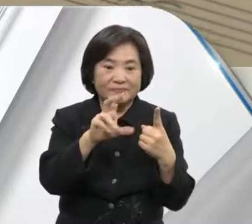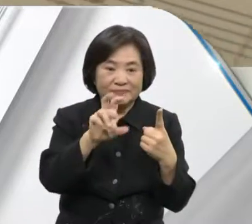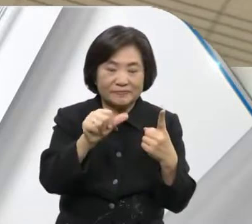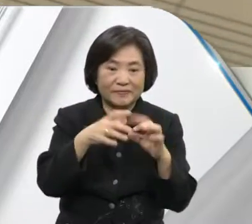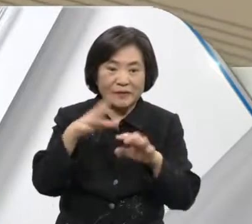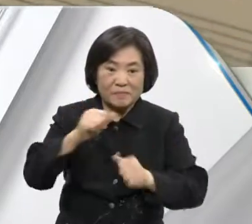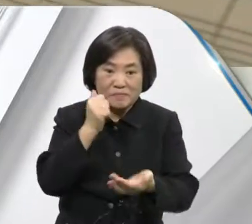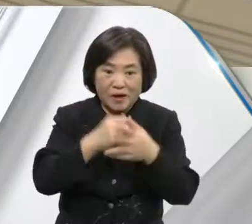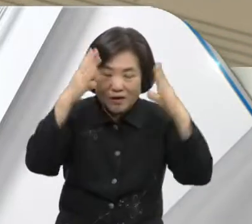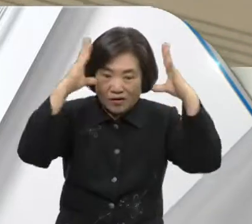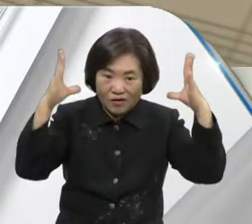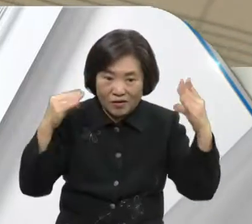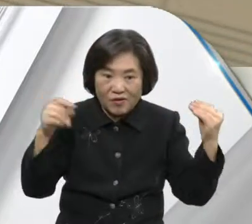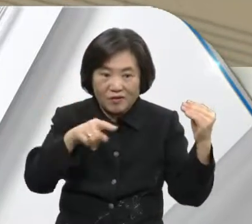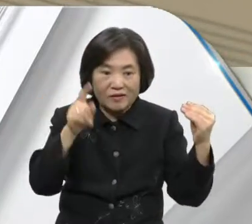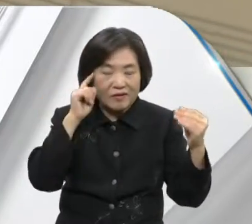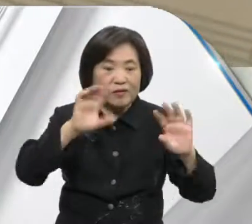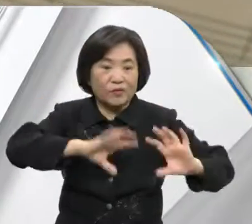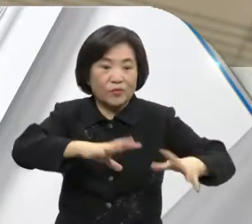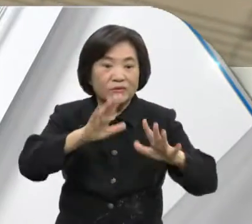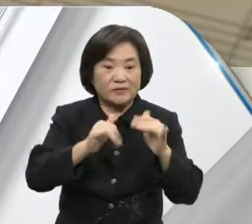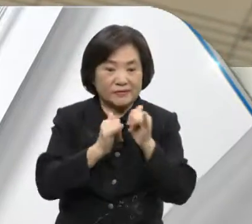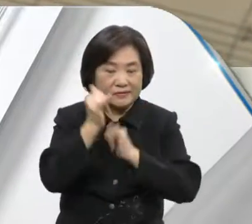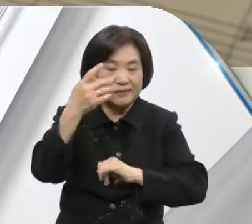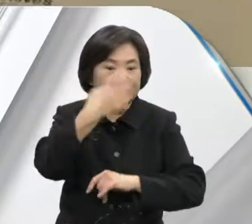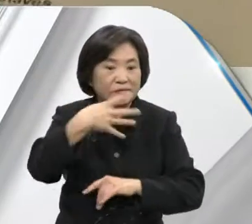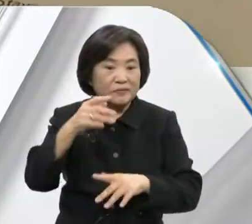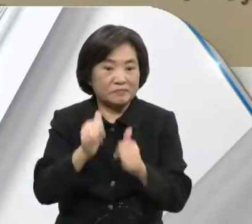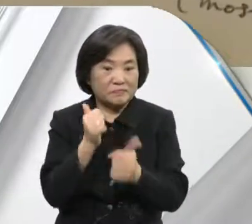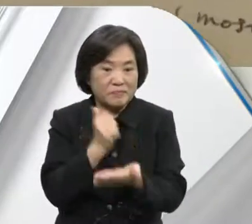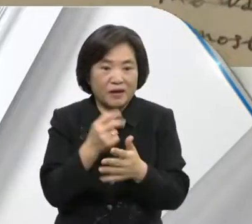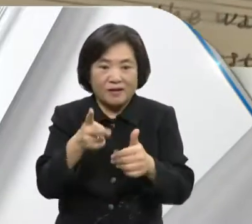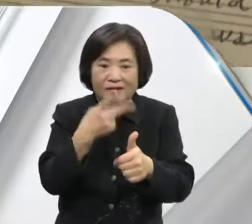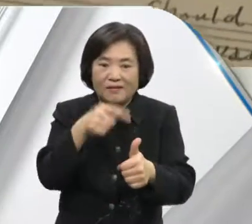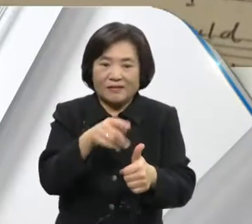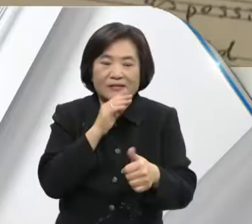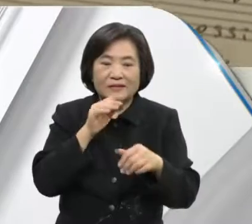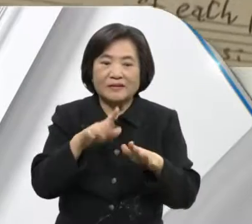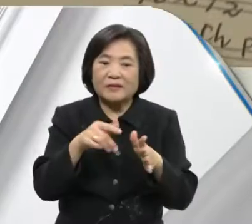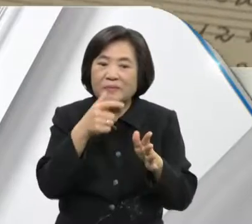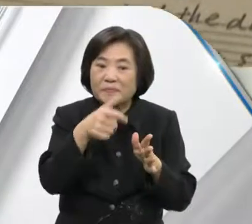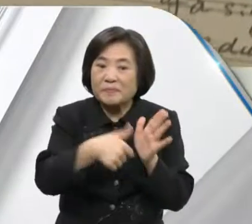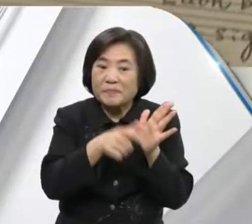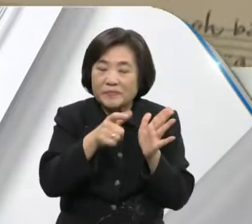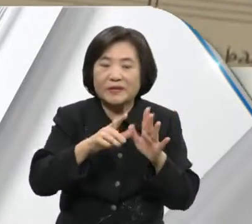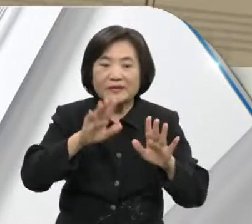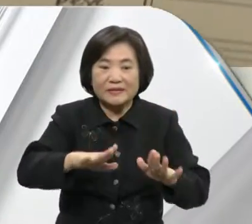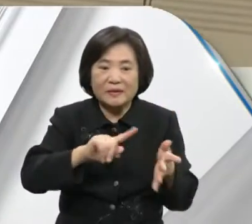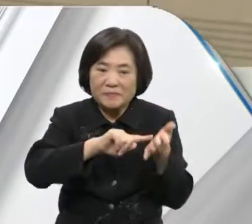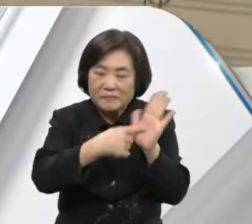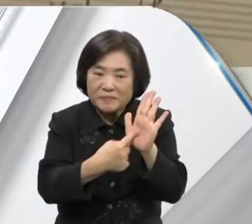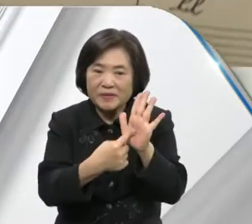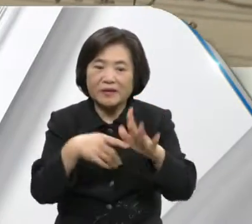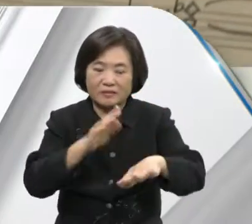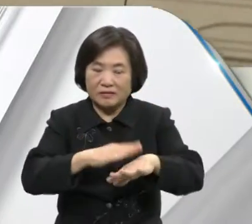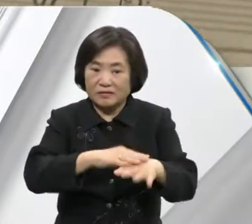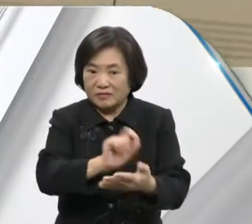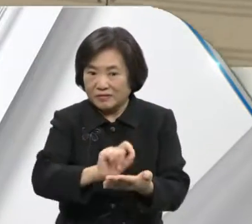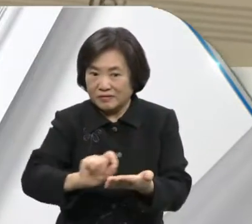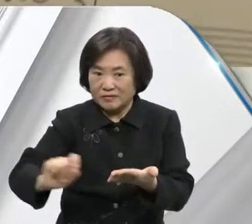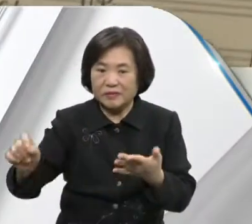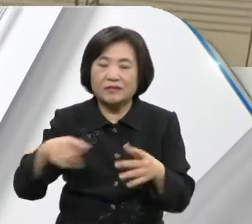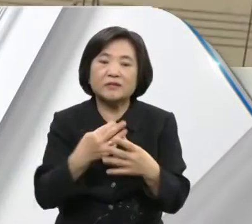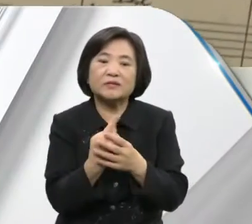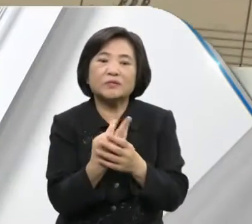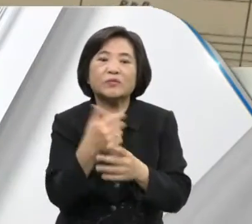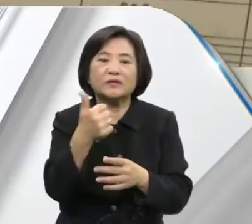拿到荷兰高地慕斯国际现代音乐作曲比赛天奖奖的现场收稿，年四头屏东高手的作曲家文